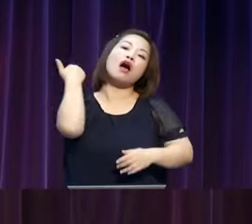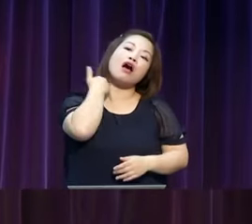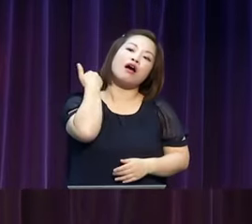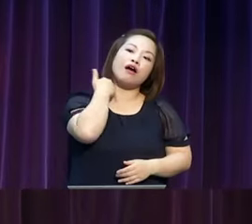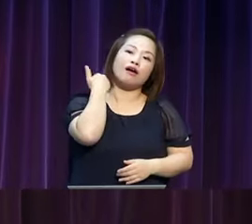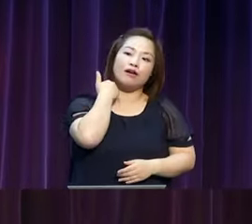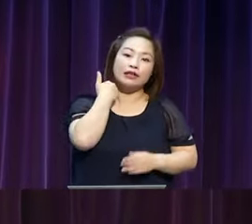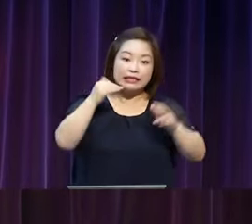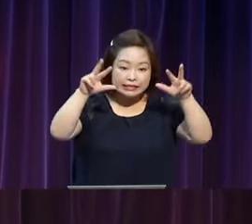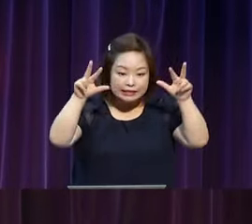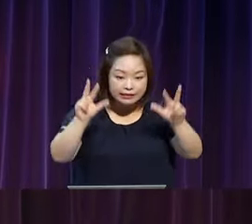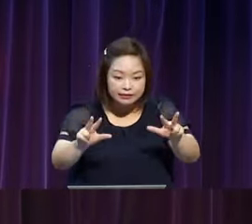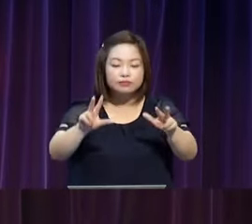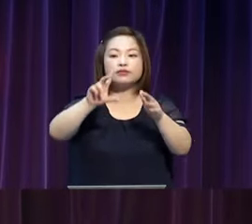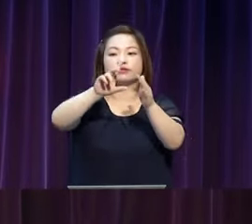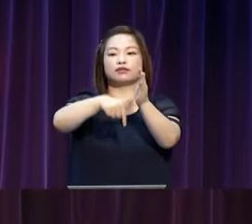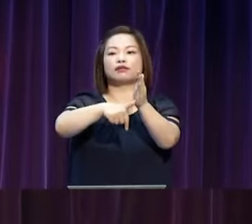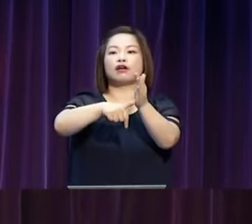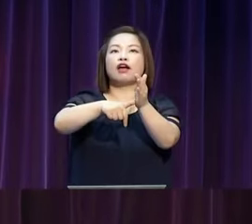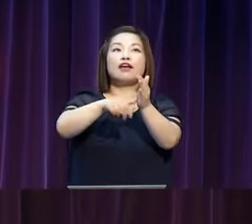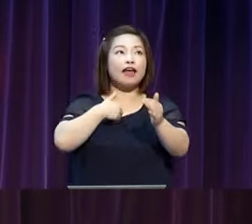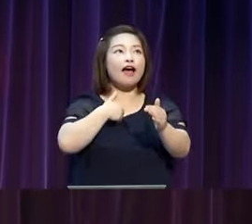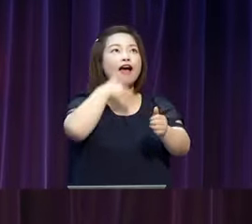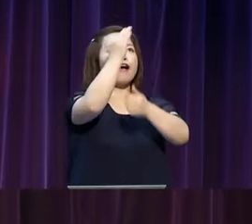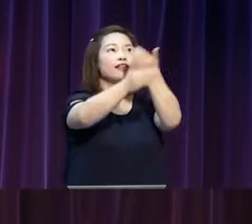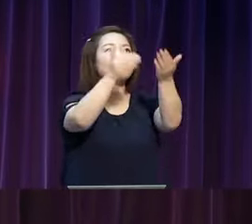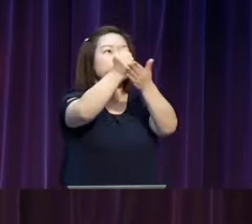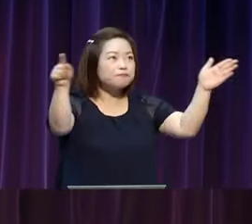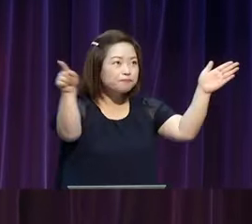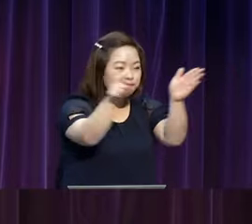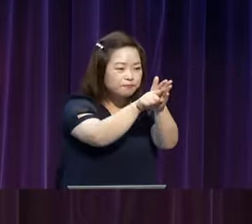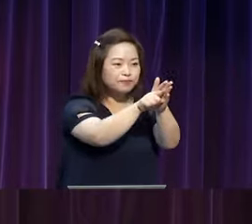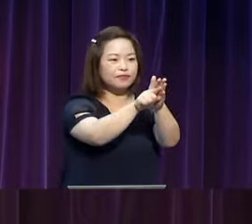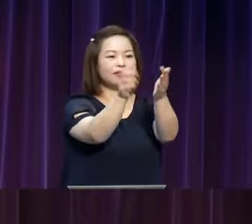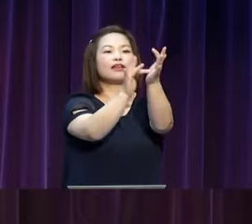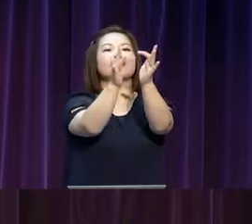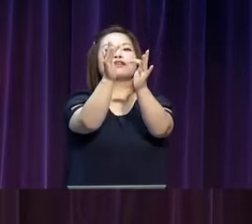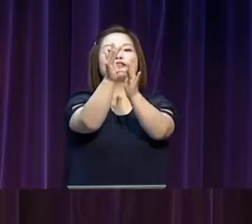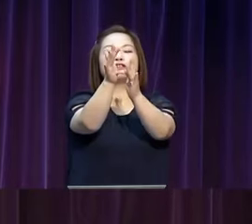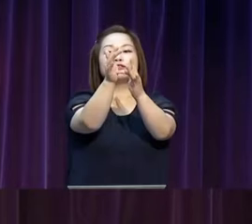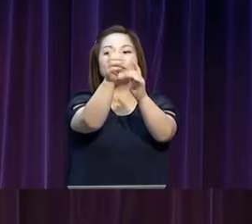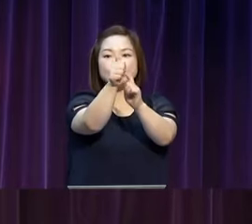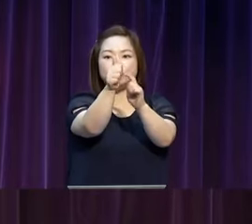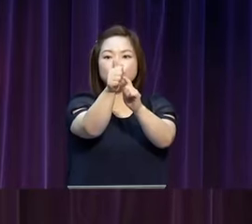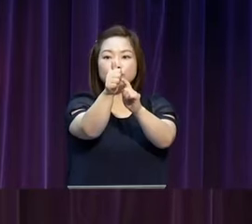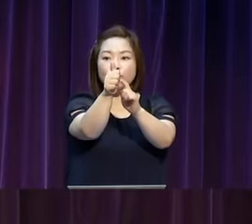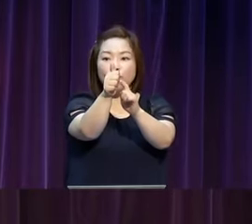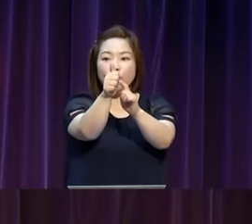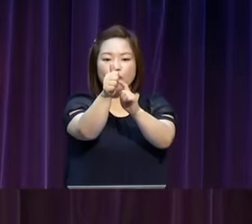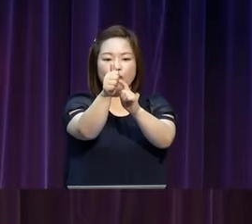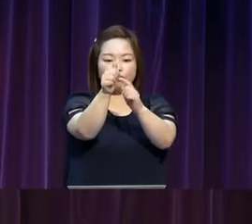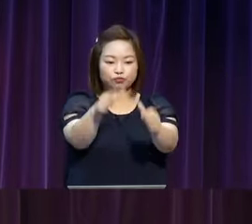이 시간 하나님을 믿고 예수님을 통해서 구원받은 사람은 보여요.